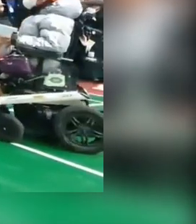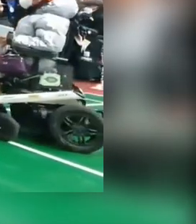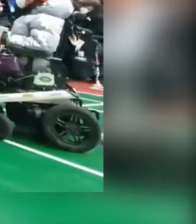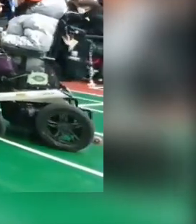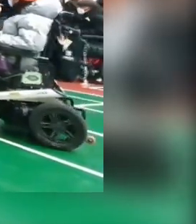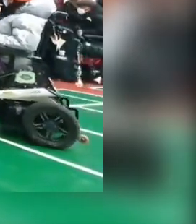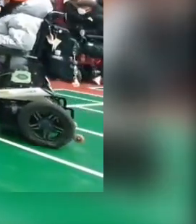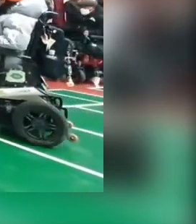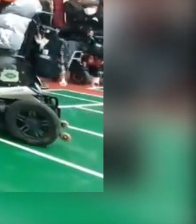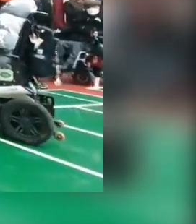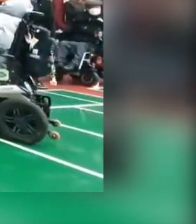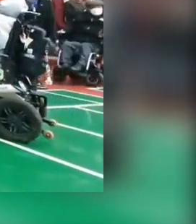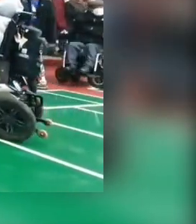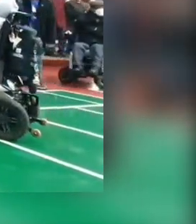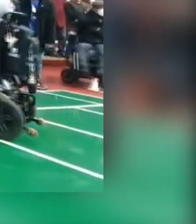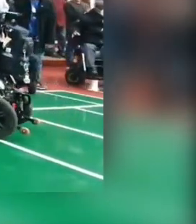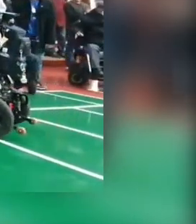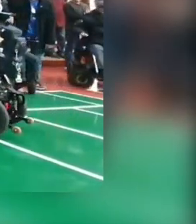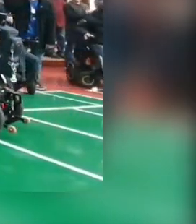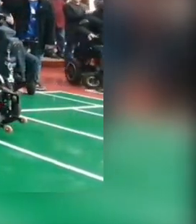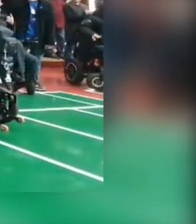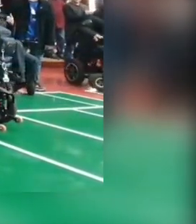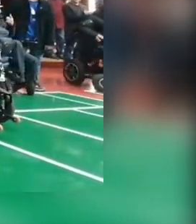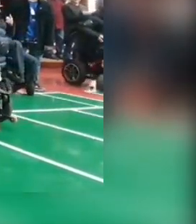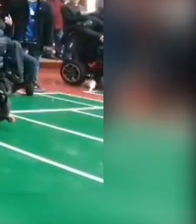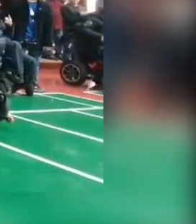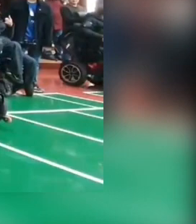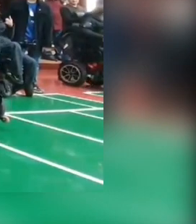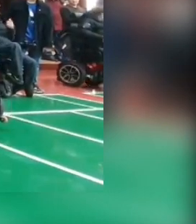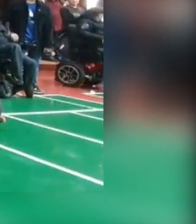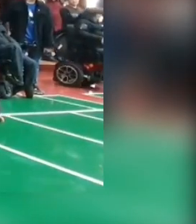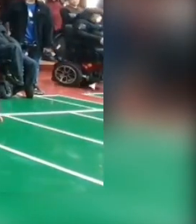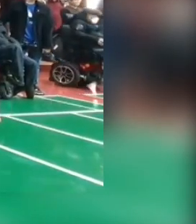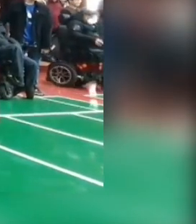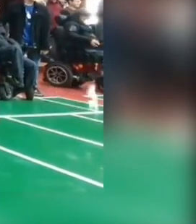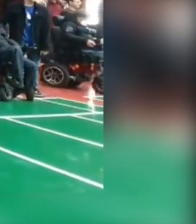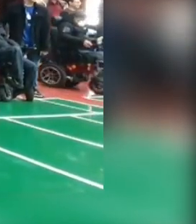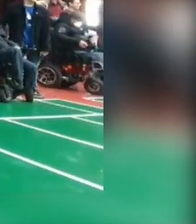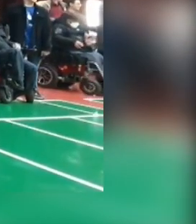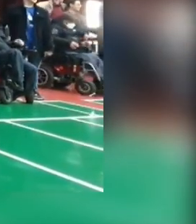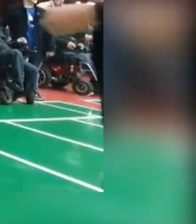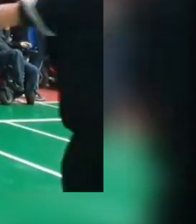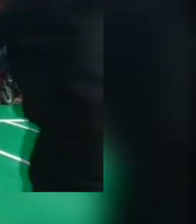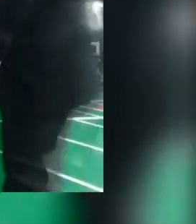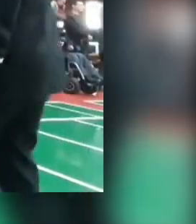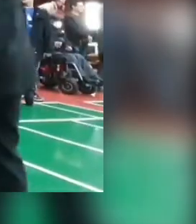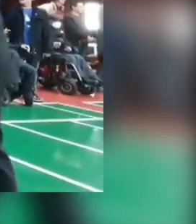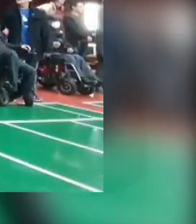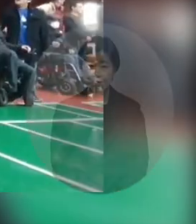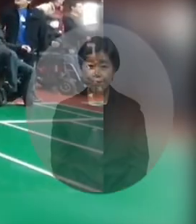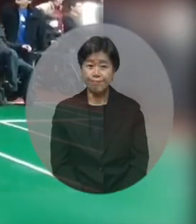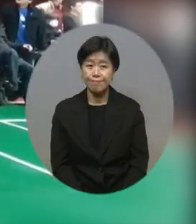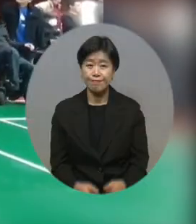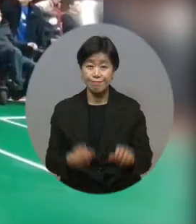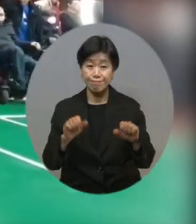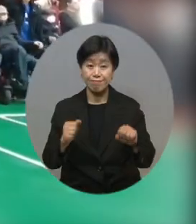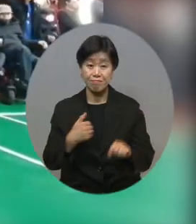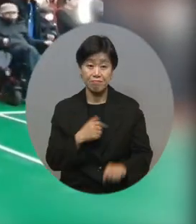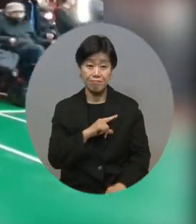보차팀. 저희 죄송한데 여기도 안 돼요. 저희 진짜 죄송해요. 김장수라 갑니다, 대표.